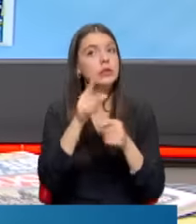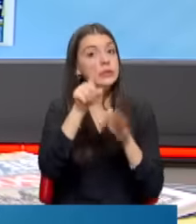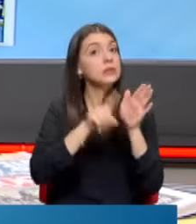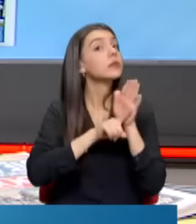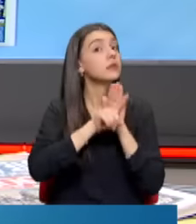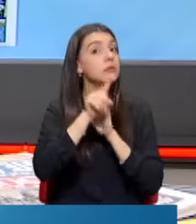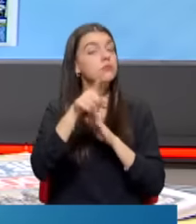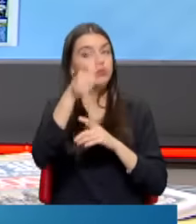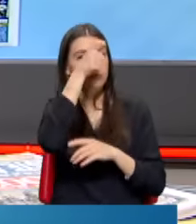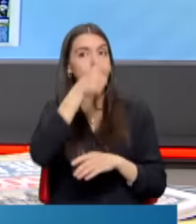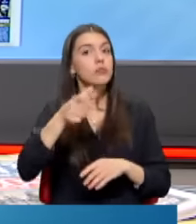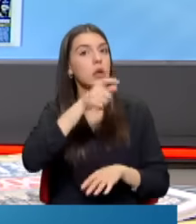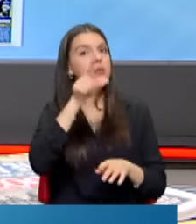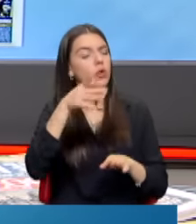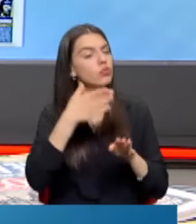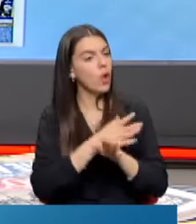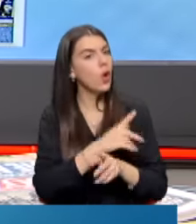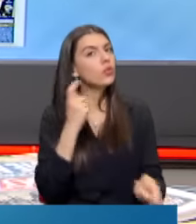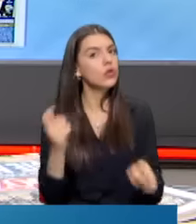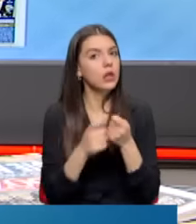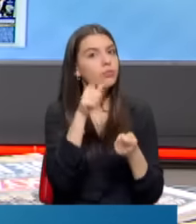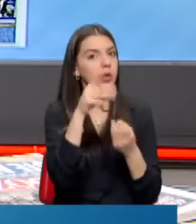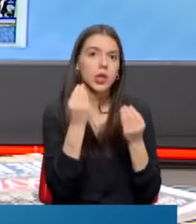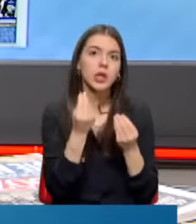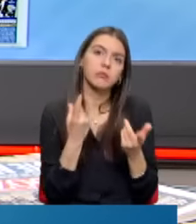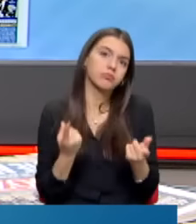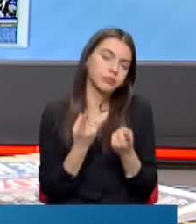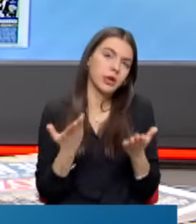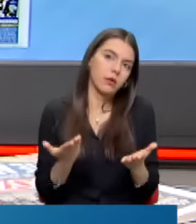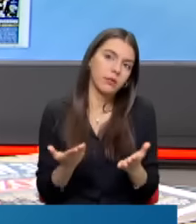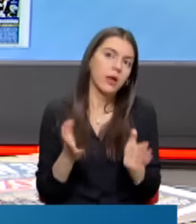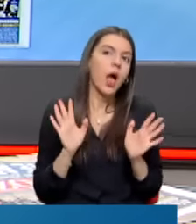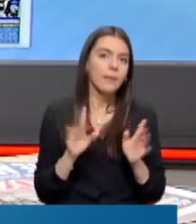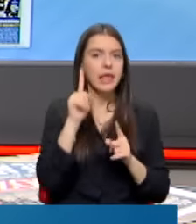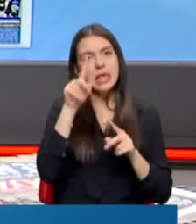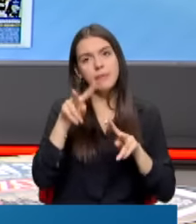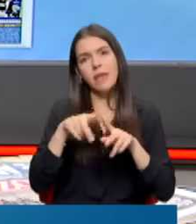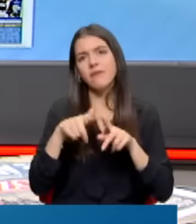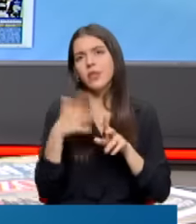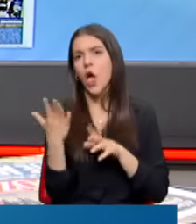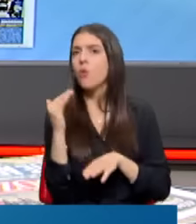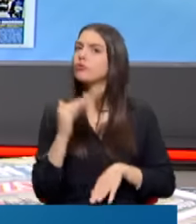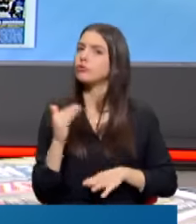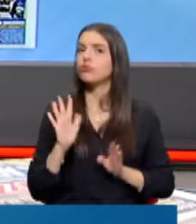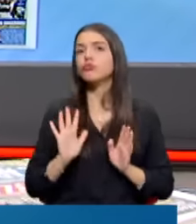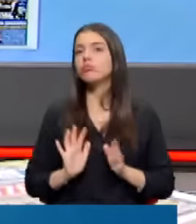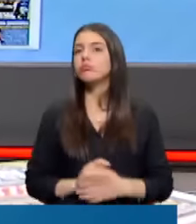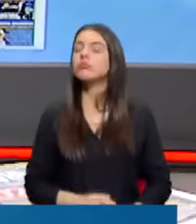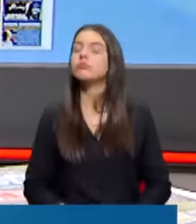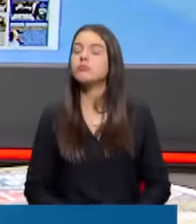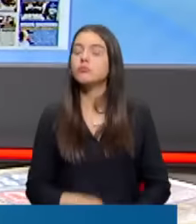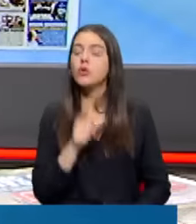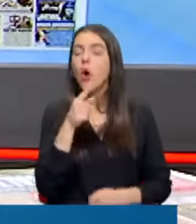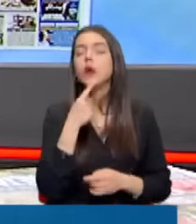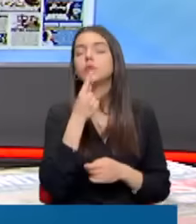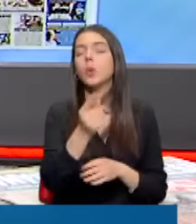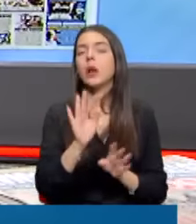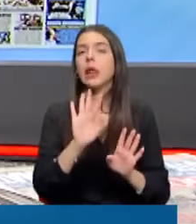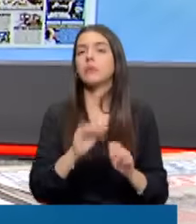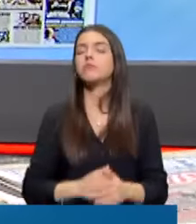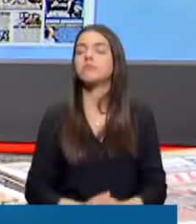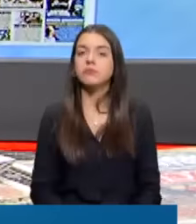olan bir ülkeyseniz ve bunu doğru kullanırsanız aslında bu iyi bir şey. Ama aslında IMF daha ucuza veriyor bu arada. Onu da söyleyelim.